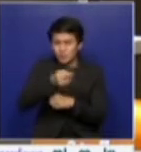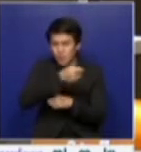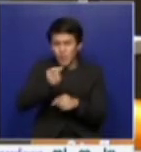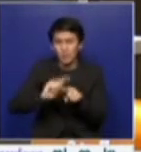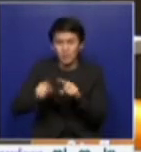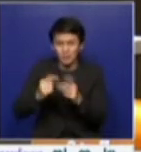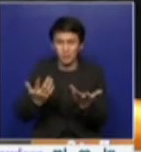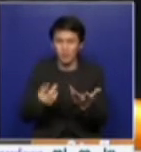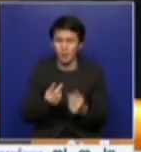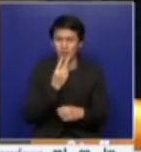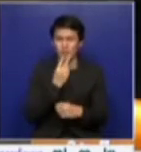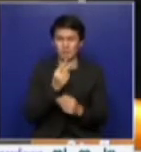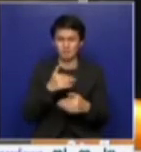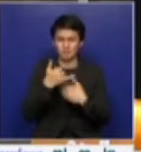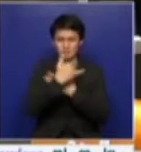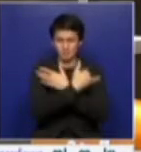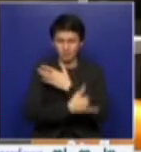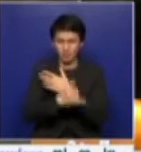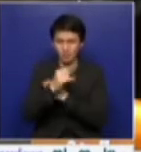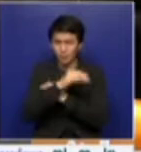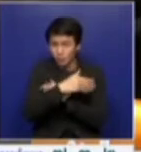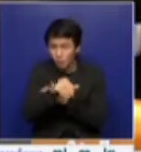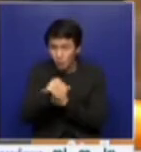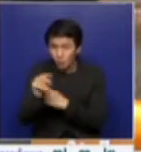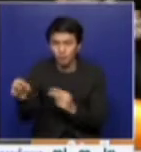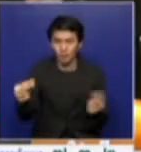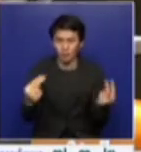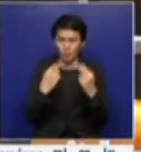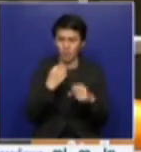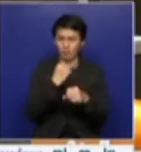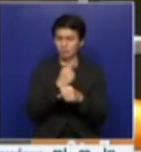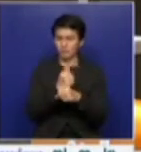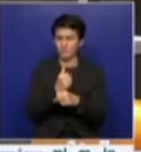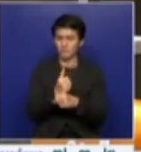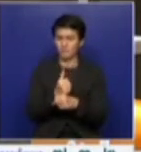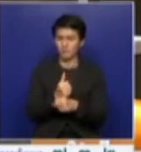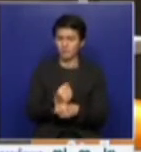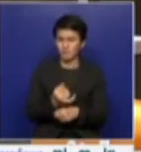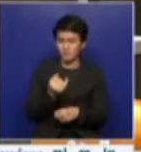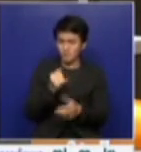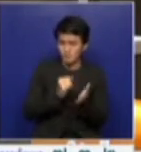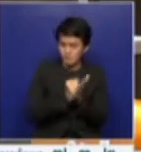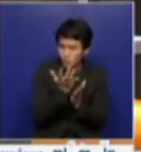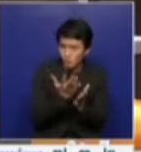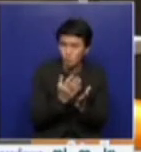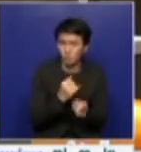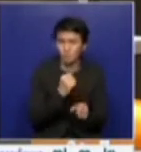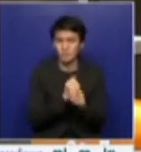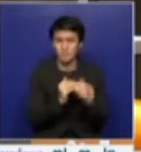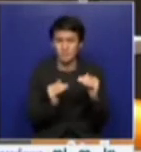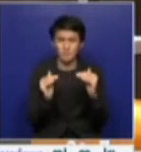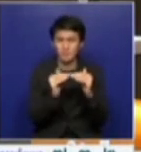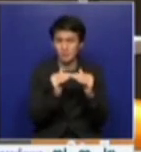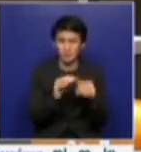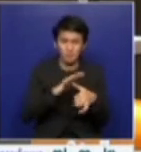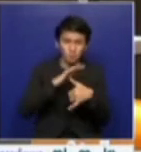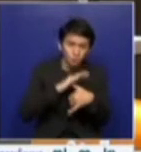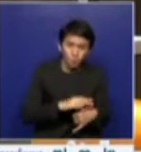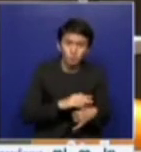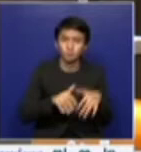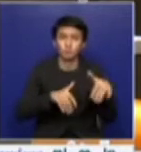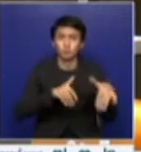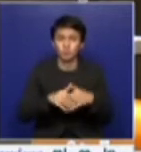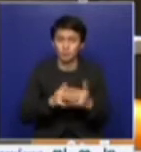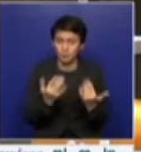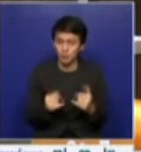ในต่างประเทศว่าท่านกระทำเกินกว่าเหตุละเมิดสิทธิมนุษยชนจนในที่สุดต้องยกเลิก